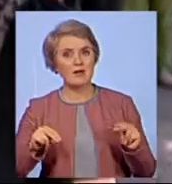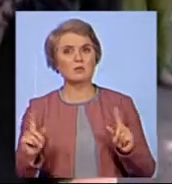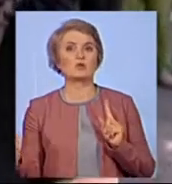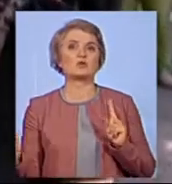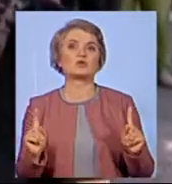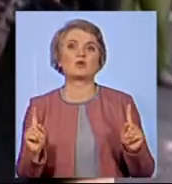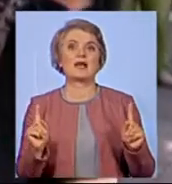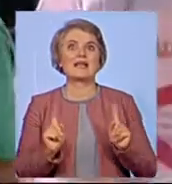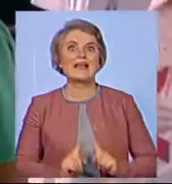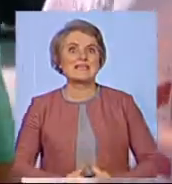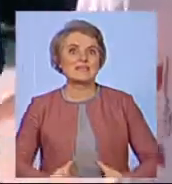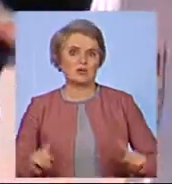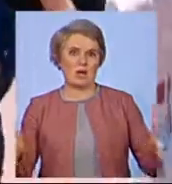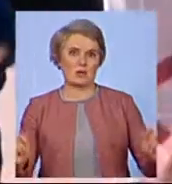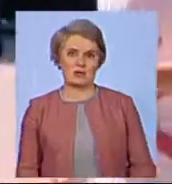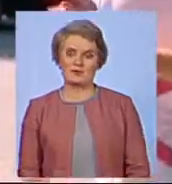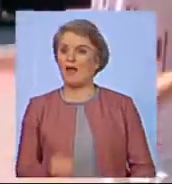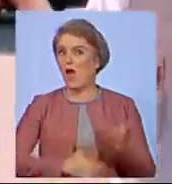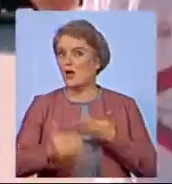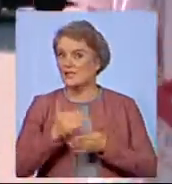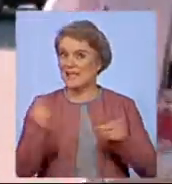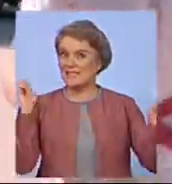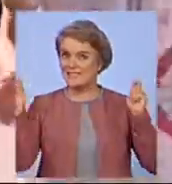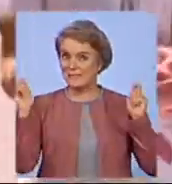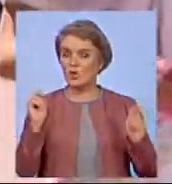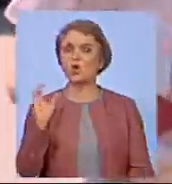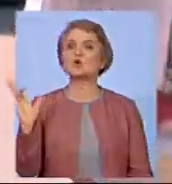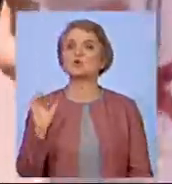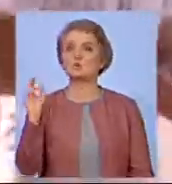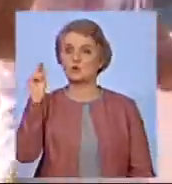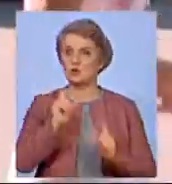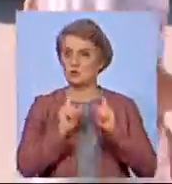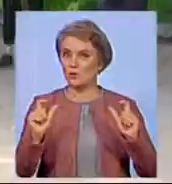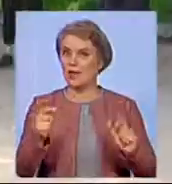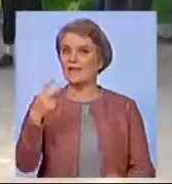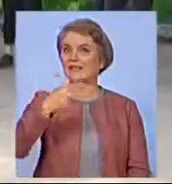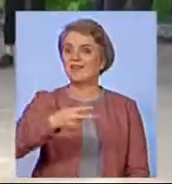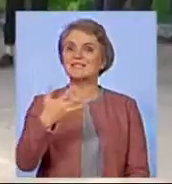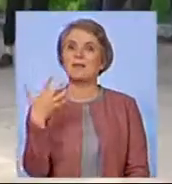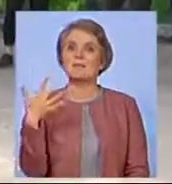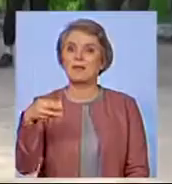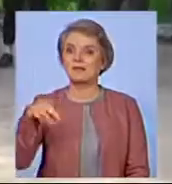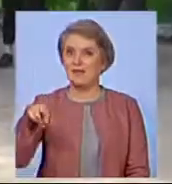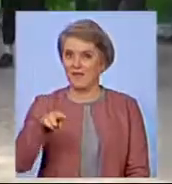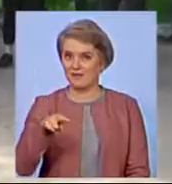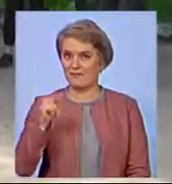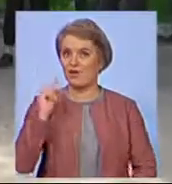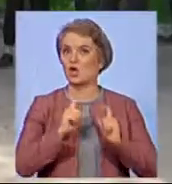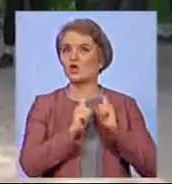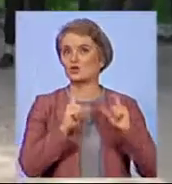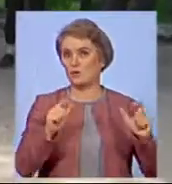чогось незвичайного. Останній дзвоник у сумських навчальних закладах пролунає 25 травня. Зі школою цього